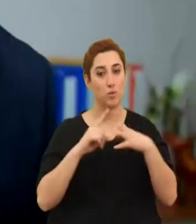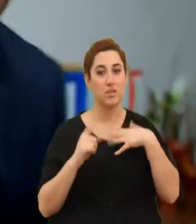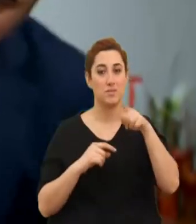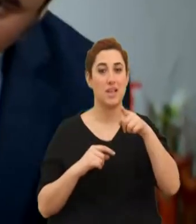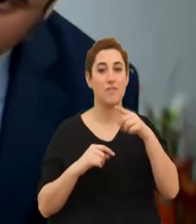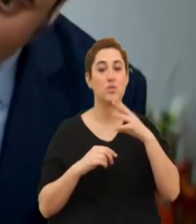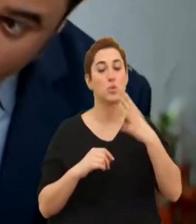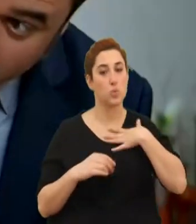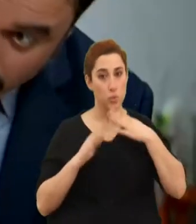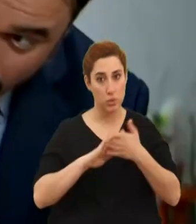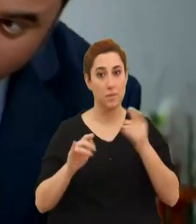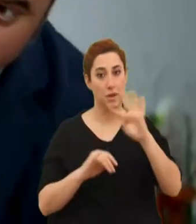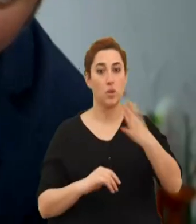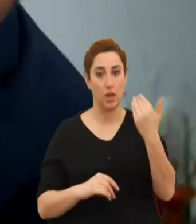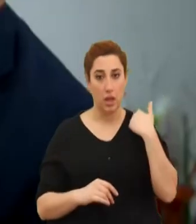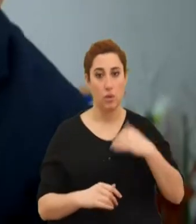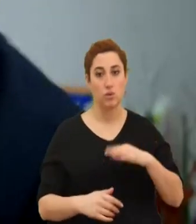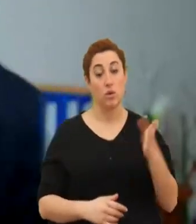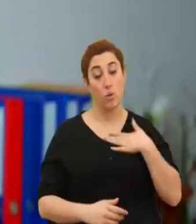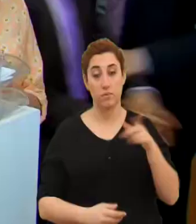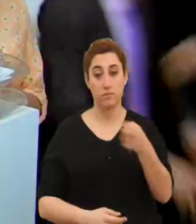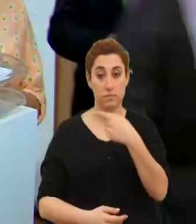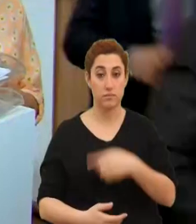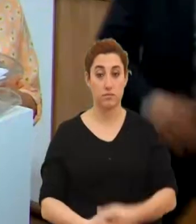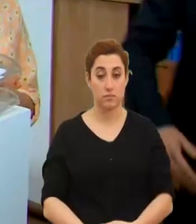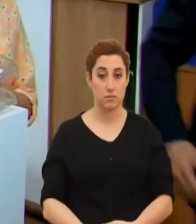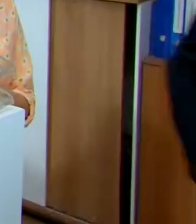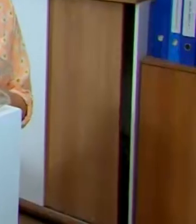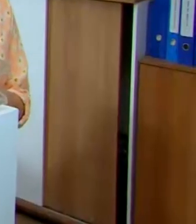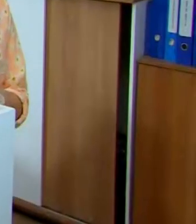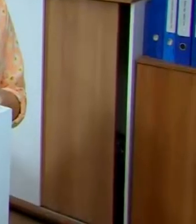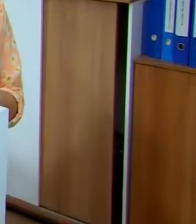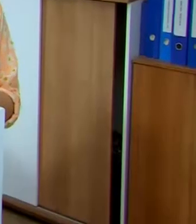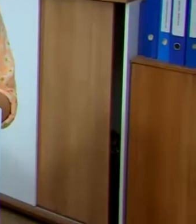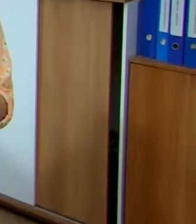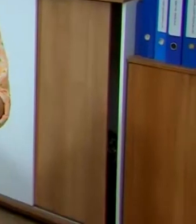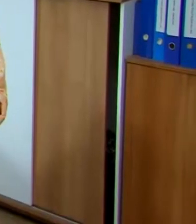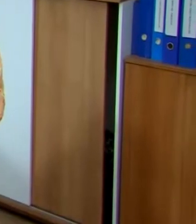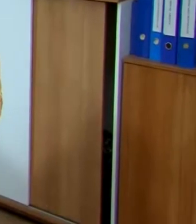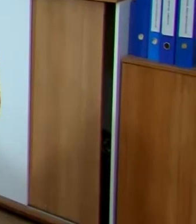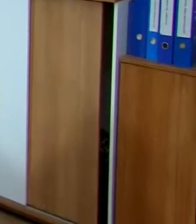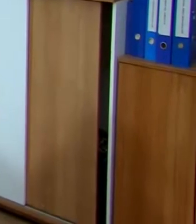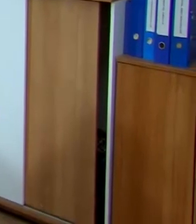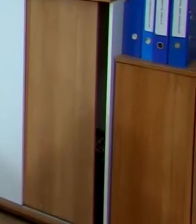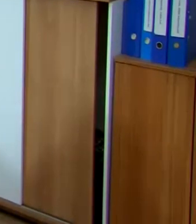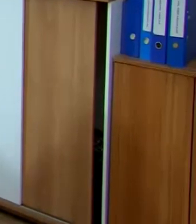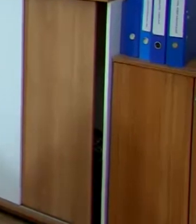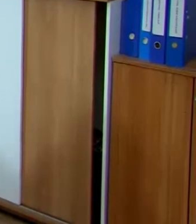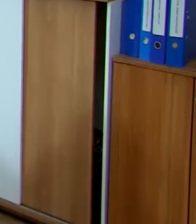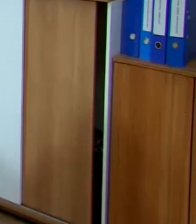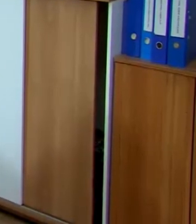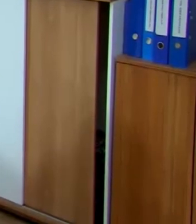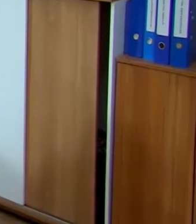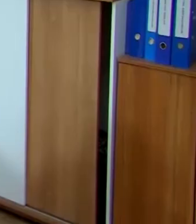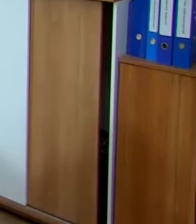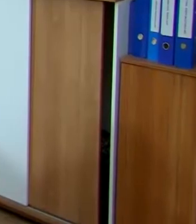sen de toparlıyorsun kendini, geliyorsun birazdan, tamam mı? Düşünme. Erdem'i aldı, içeri yürüdüler. Tuba'nın yüz ifadesi ağlak.